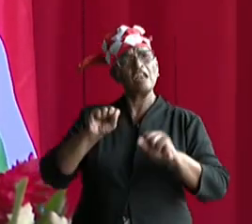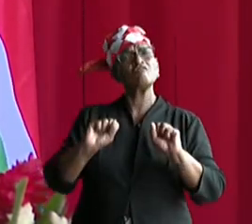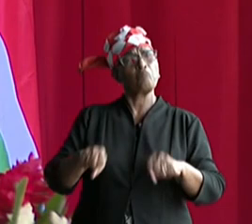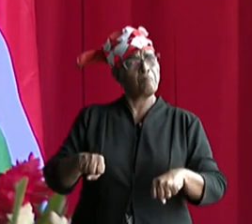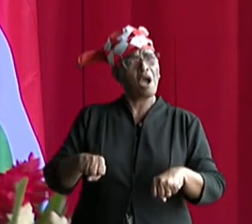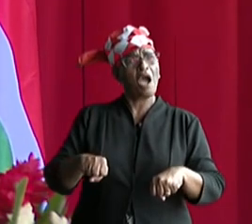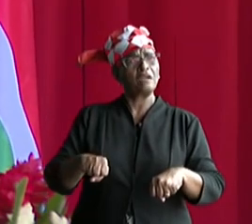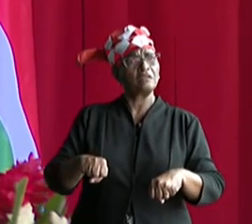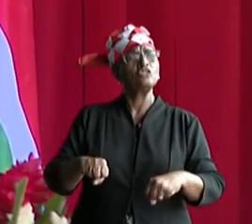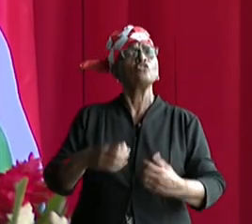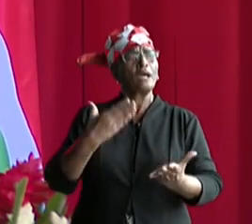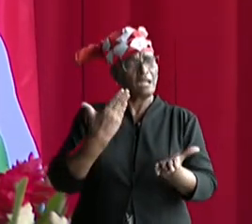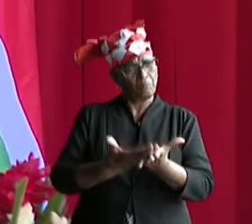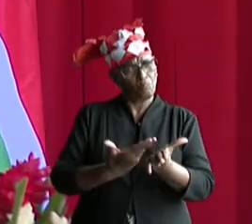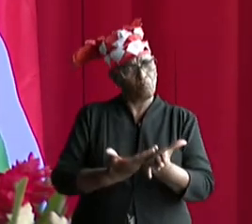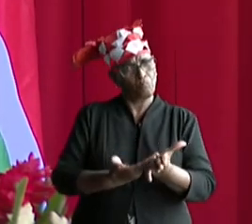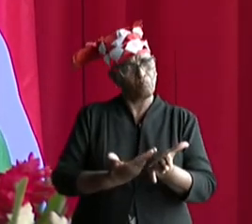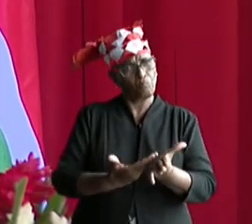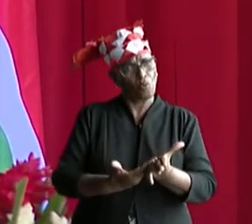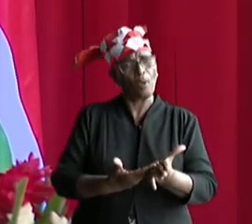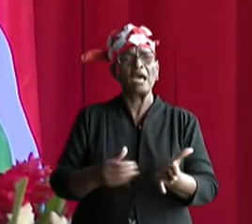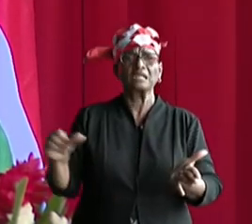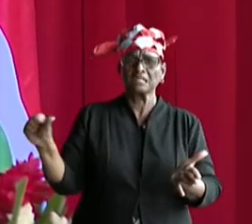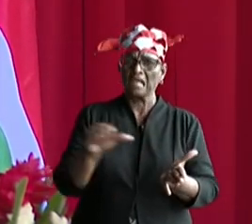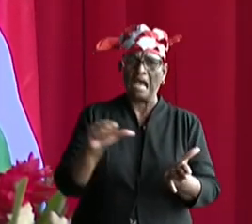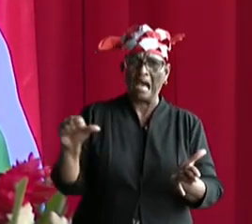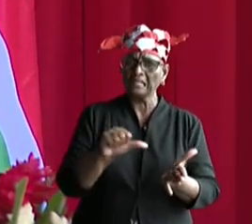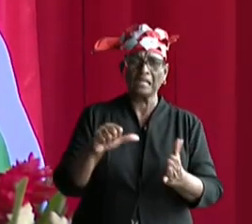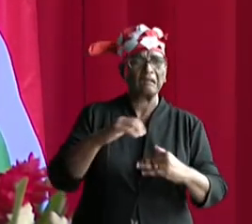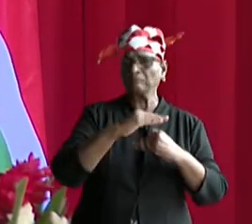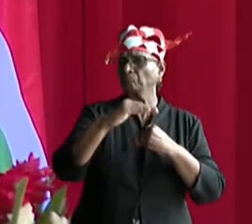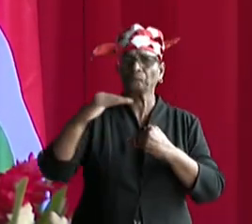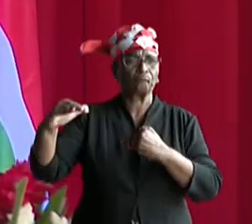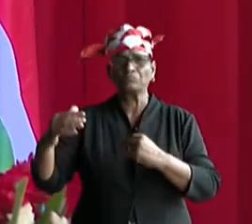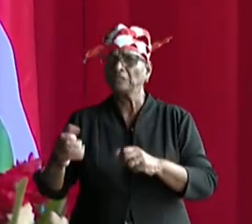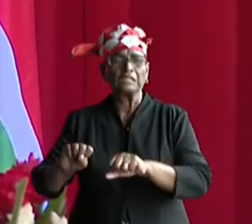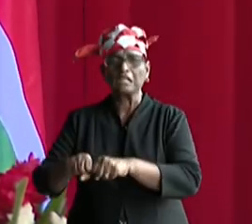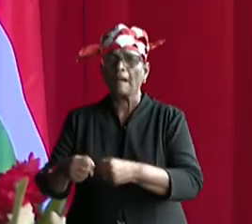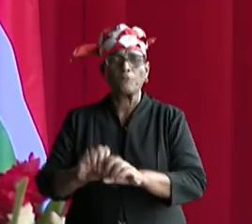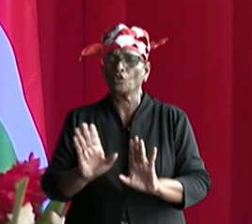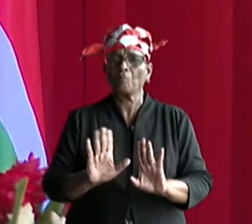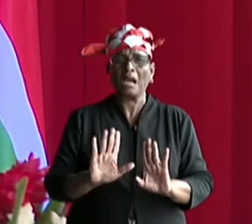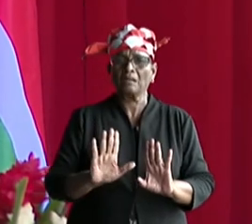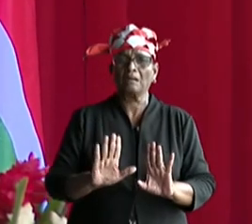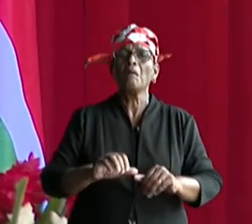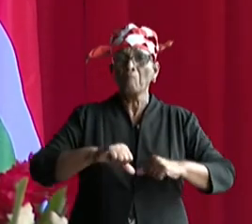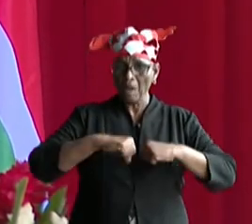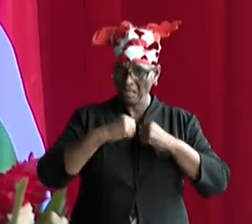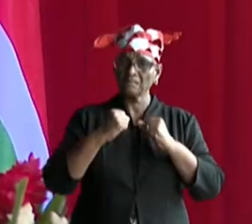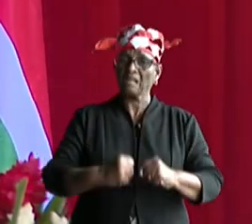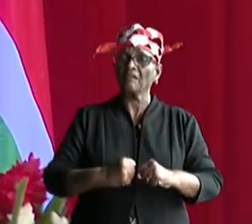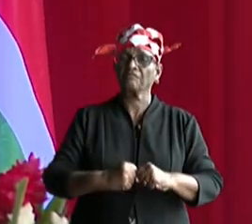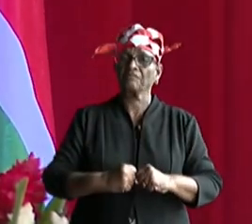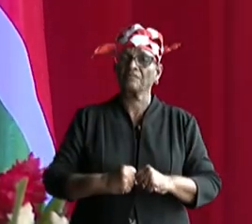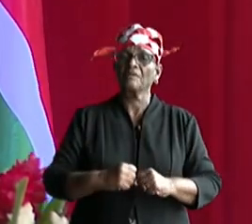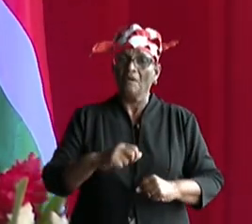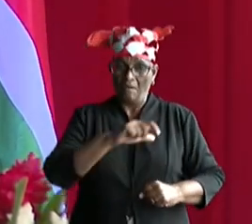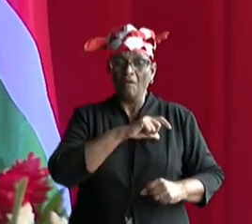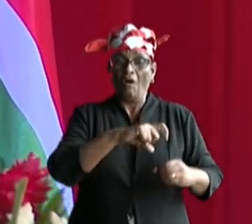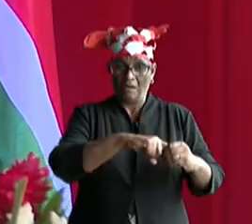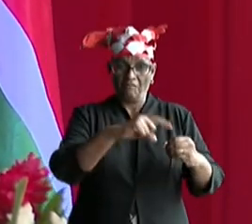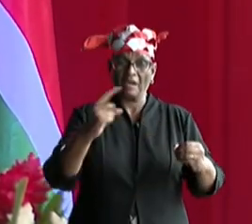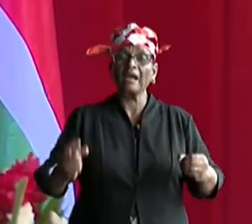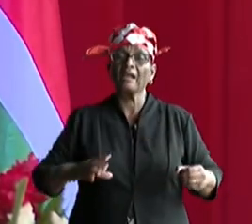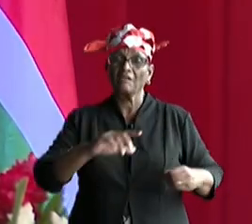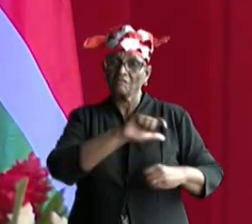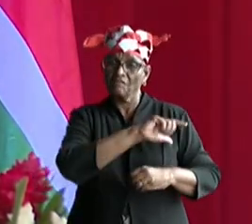de legitieme rechten van andere staten niet schaadt. Onze onafhankelijkheid betekent dan ook dat geen andere